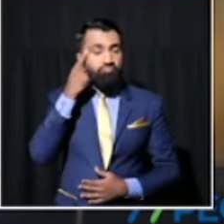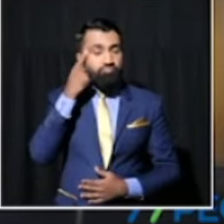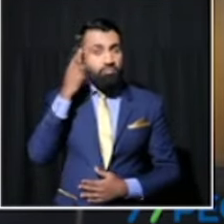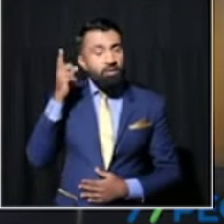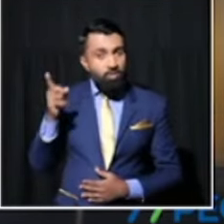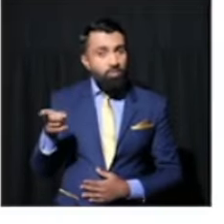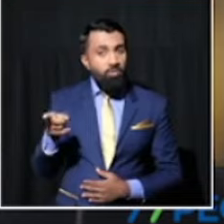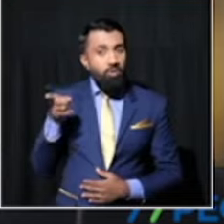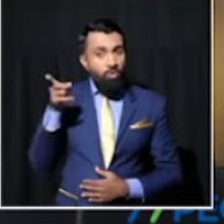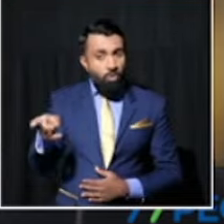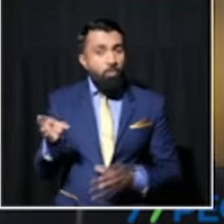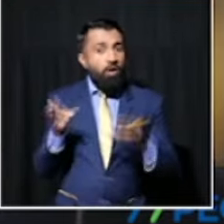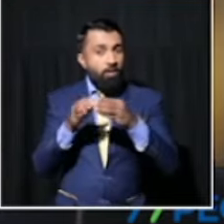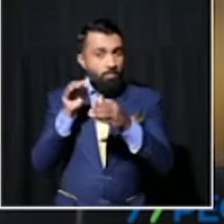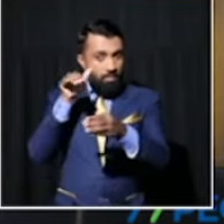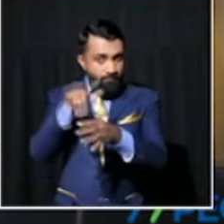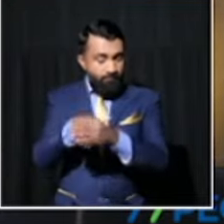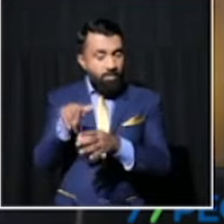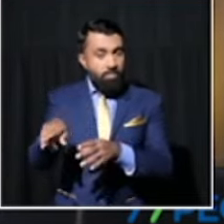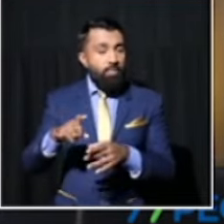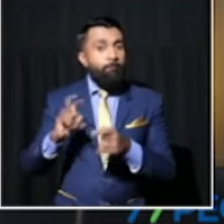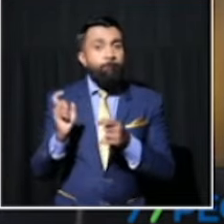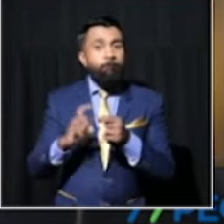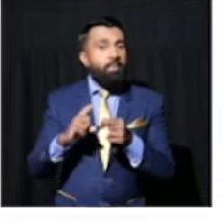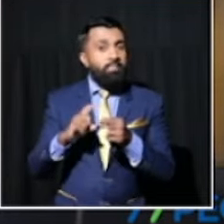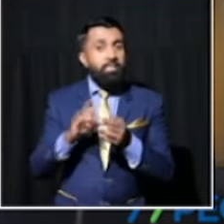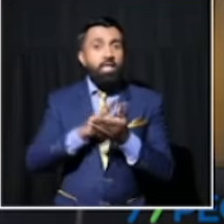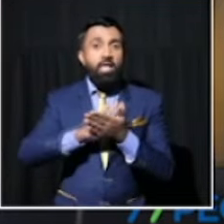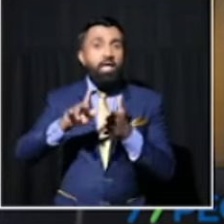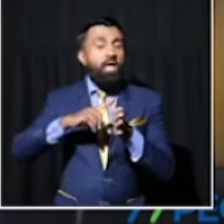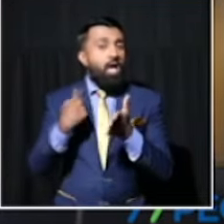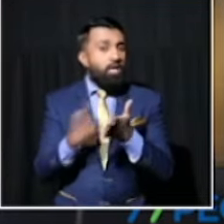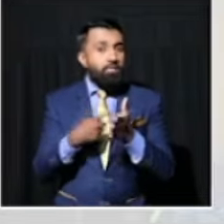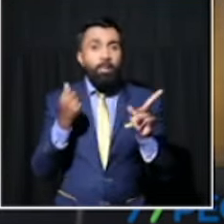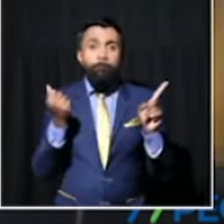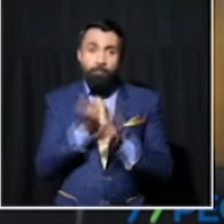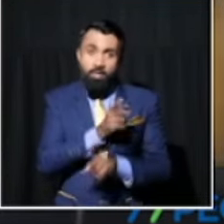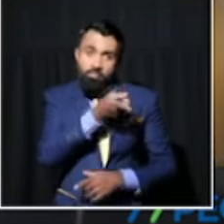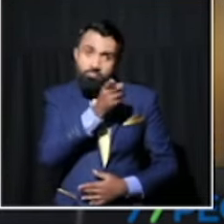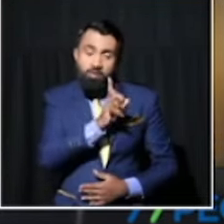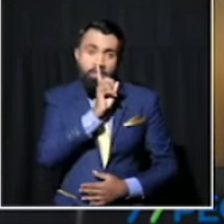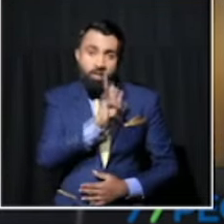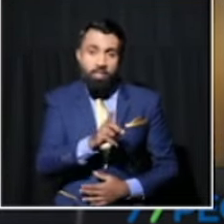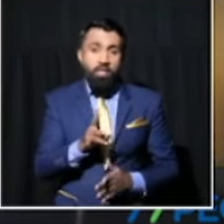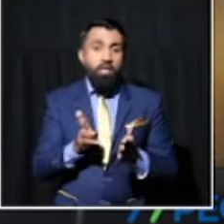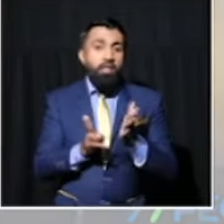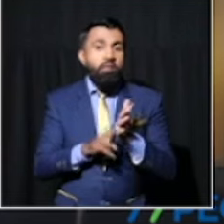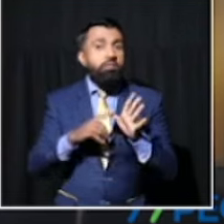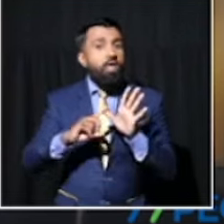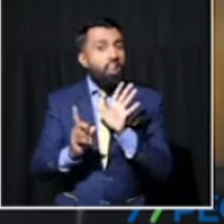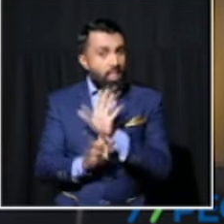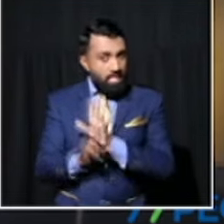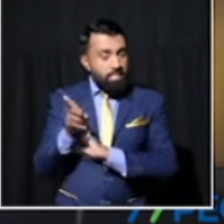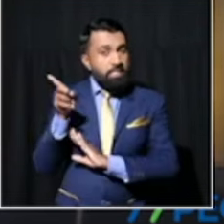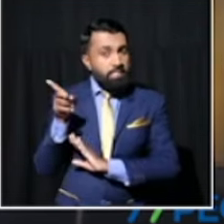දැන් ඔබතුමාලගේ පිළේ. එතකොට දැන් මට තියෙන ප්‍රශ්නේ තමයි හර්ෂට තර්ජනය කරන්නේ නාලක ගොඩහේවද එහෙම නැත්නම්